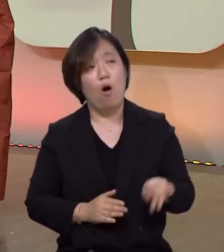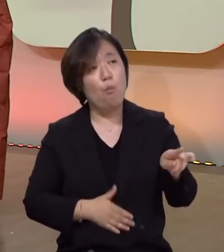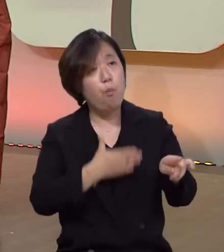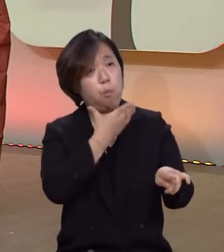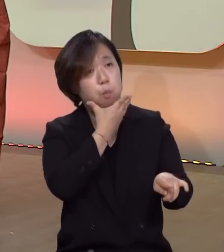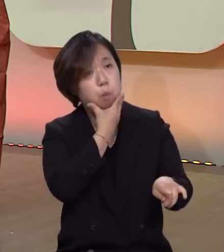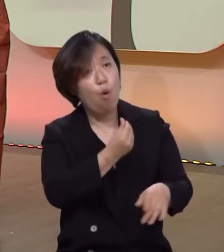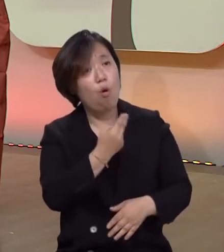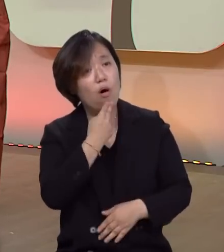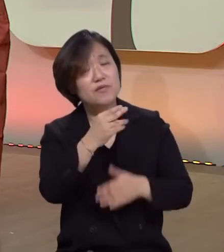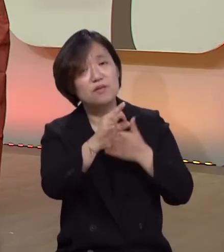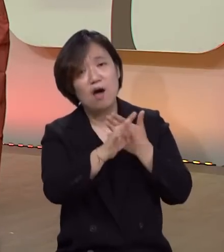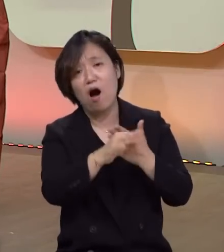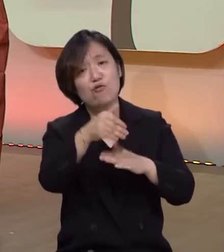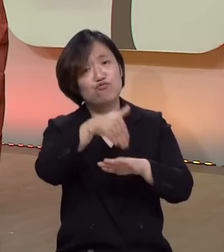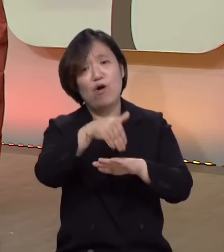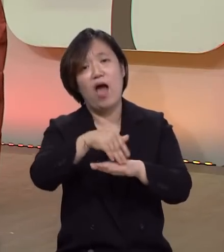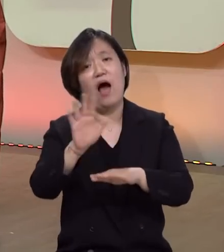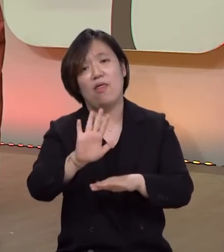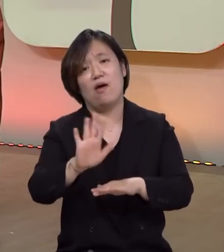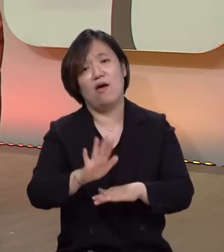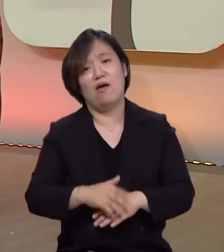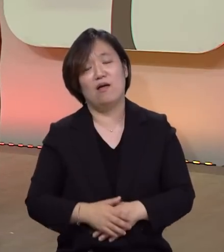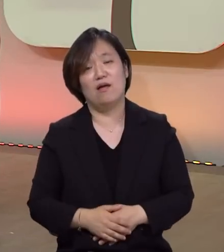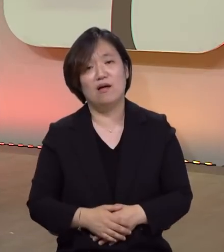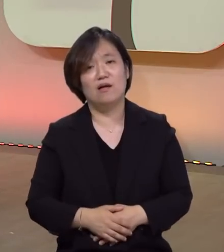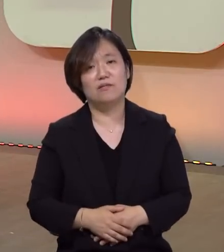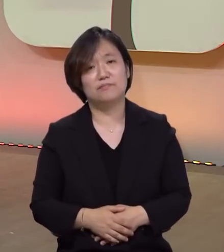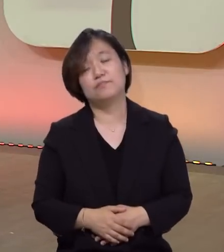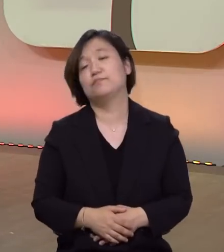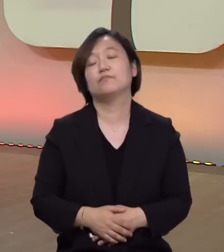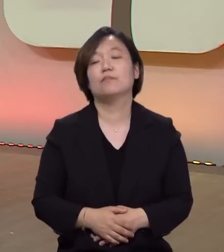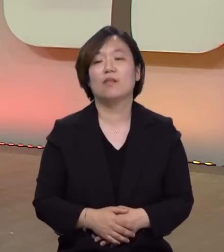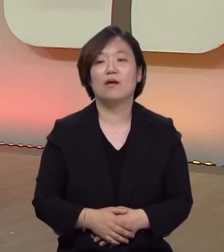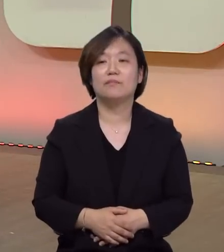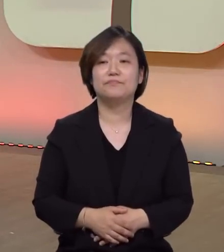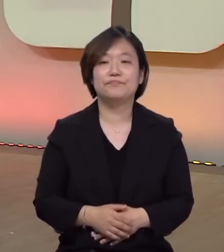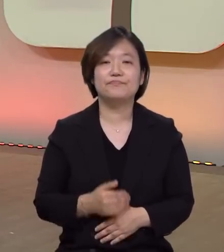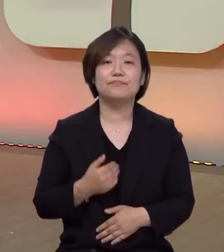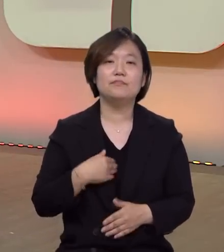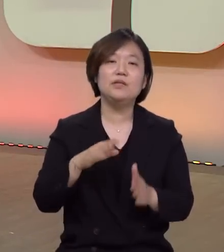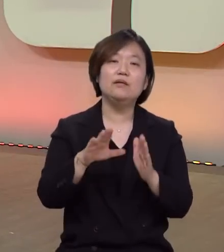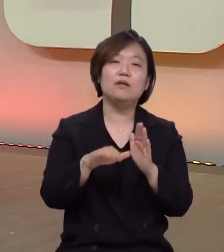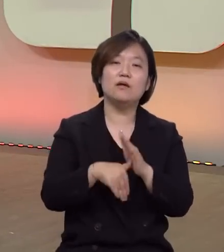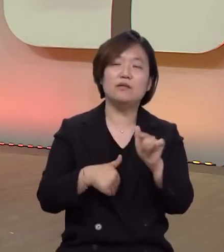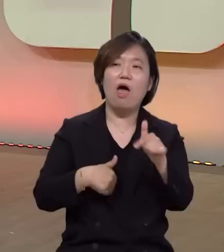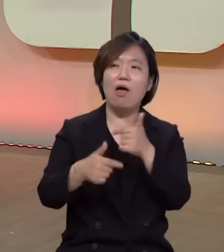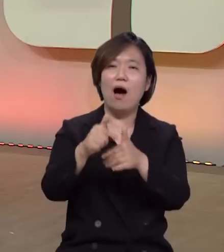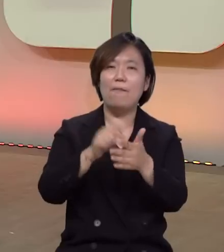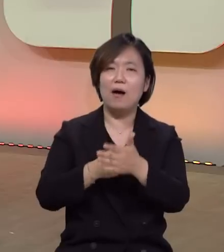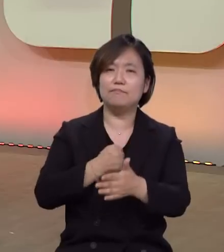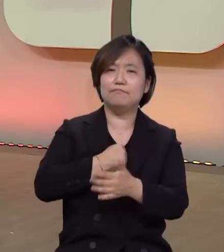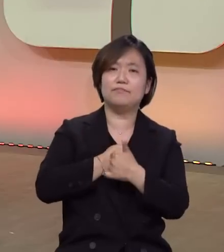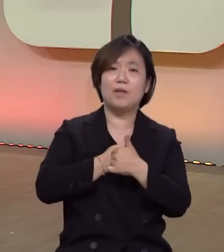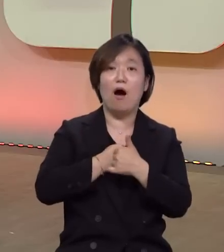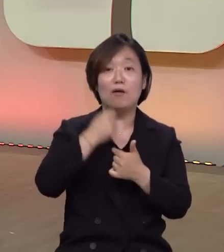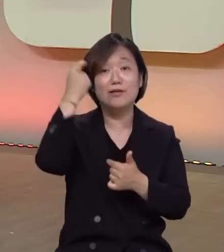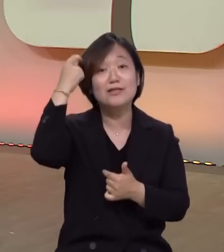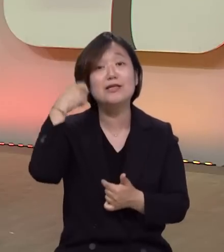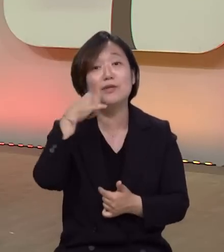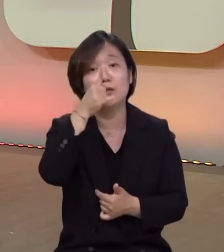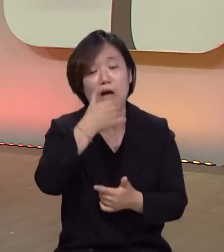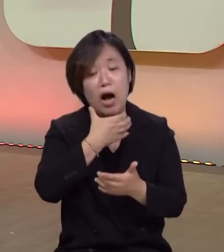복 없으면 수행도 못한다 그때 뭔가 딱 가슴에 뭐가 딱 와닿는 느낌이